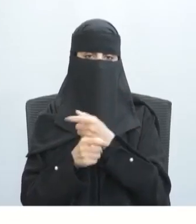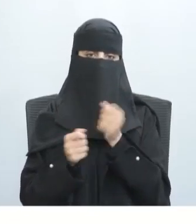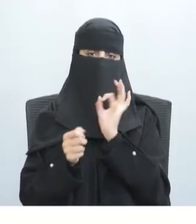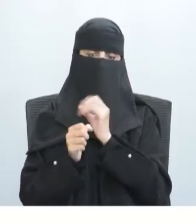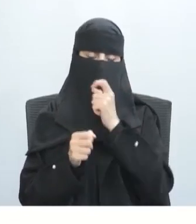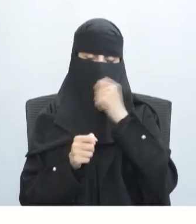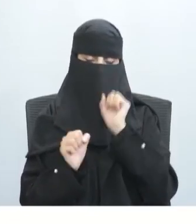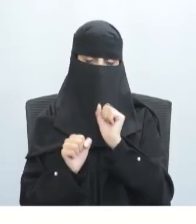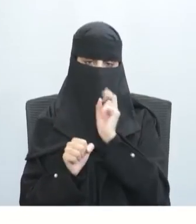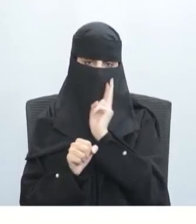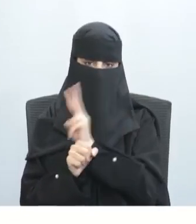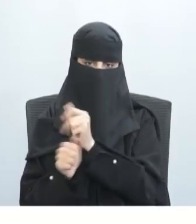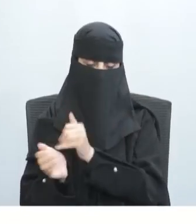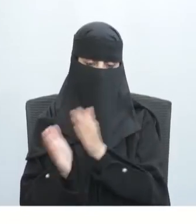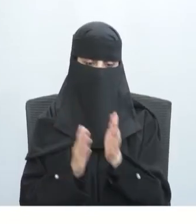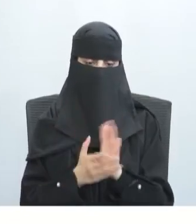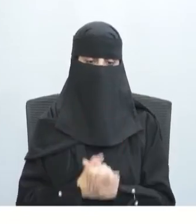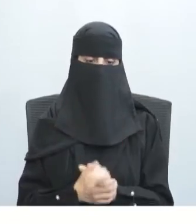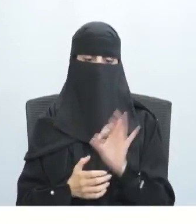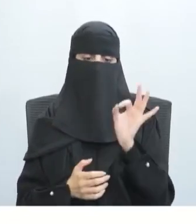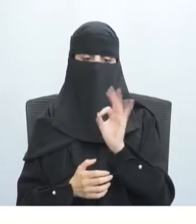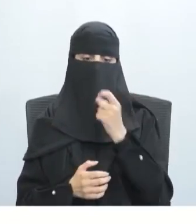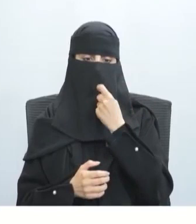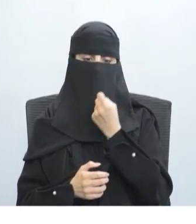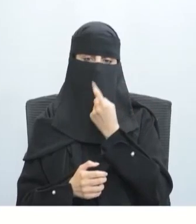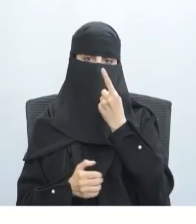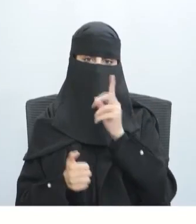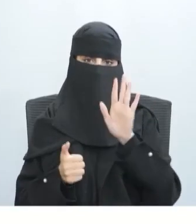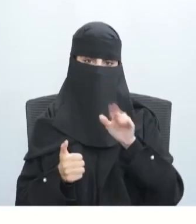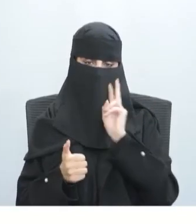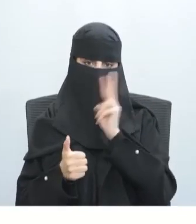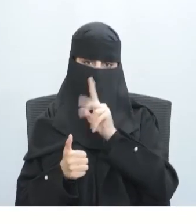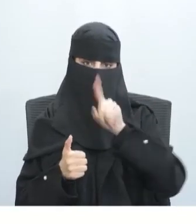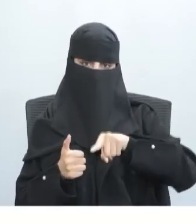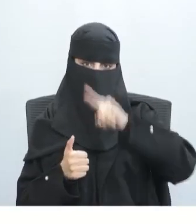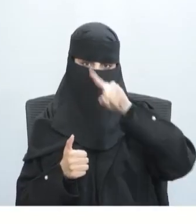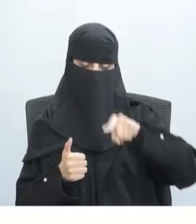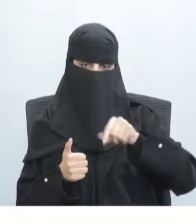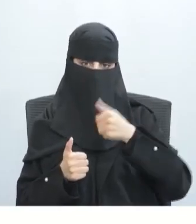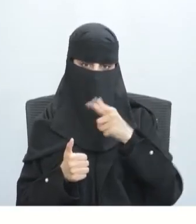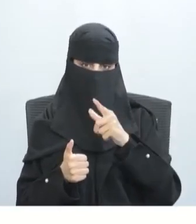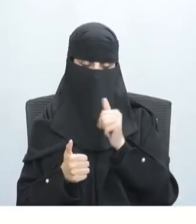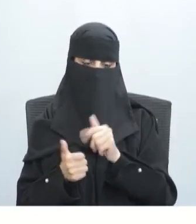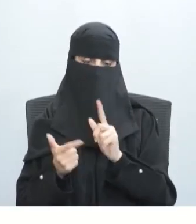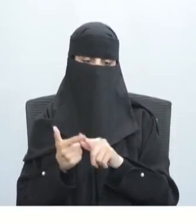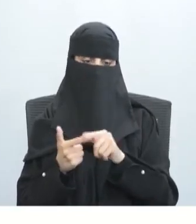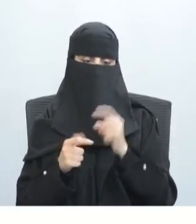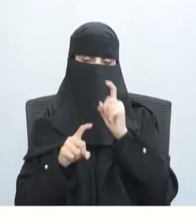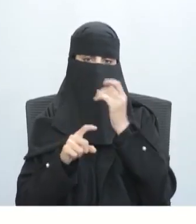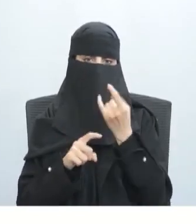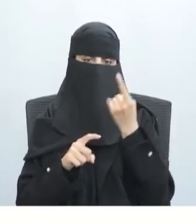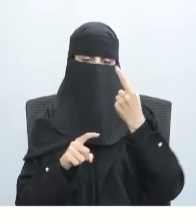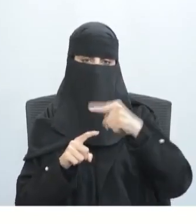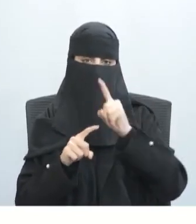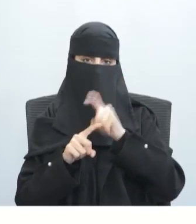الحاليه هي 100 والمعدل العائد هي 10% والفترات